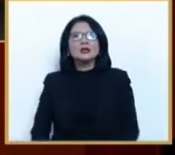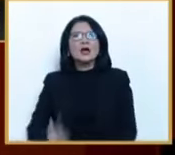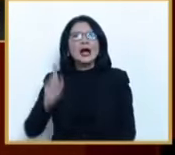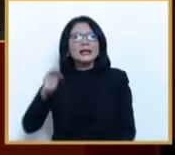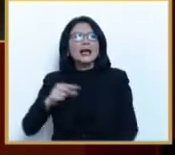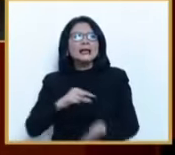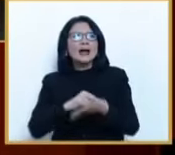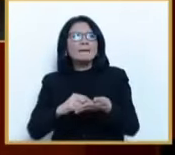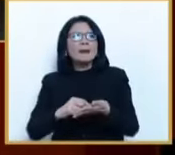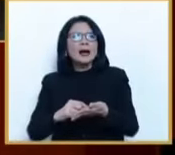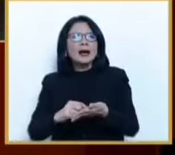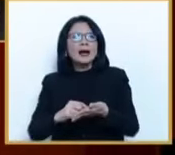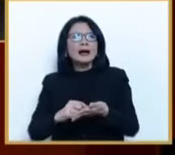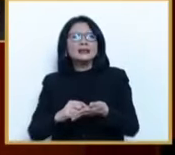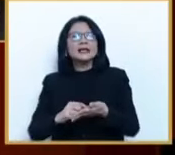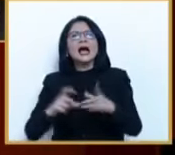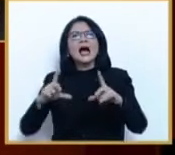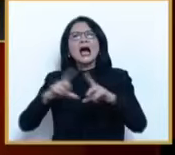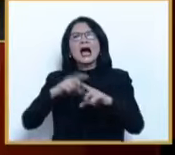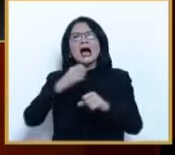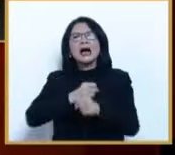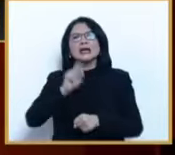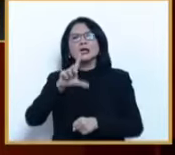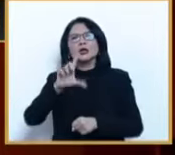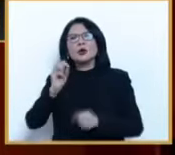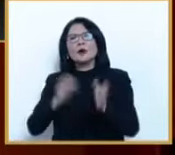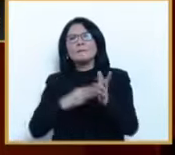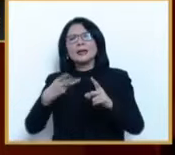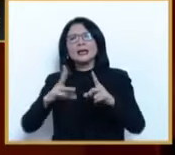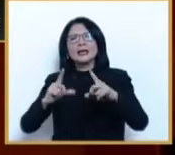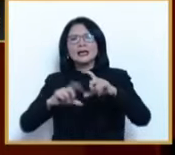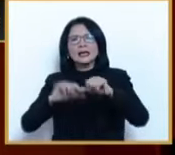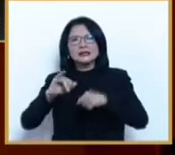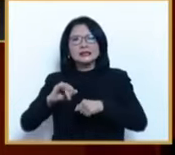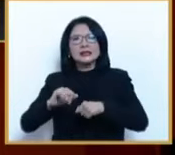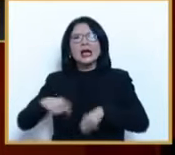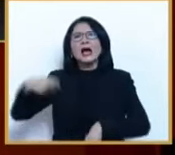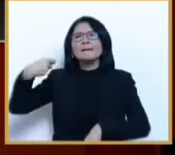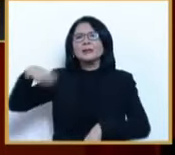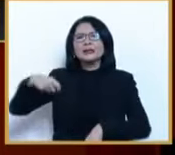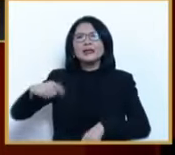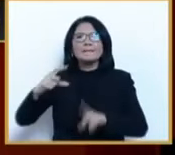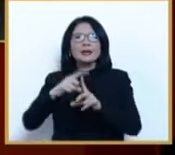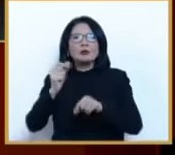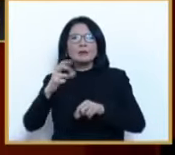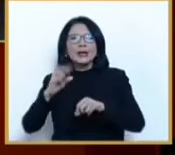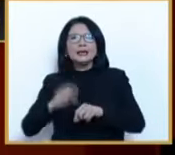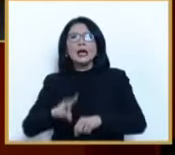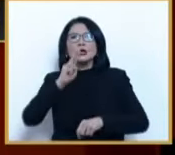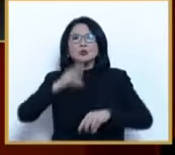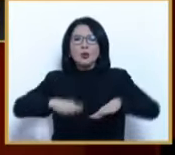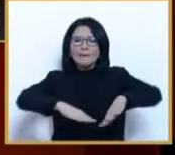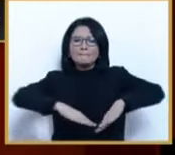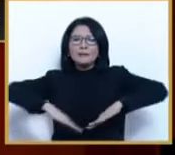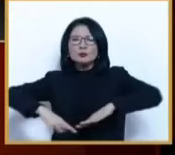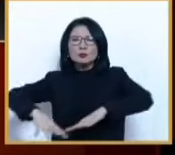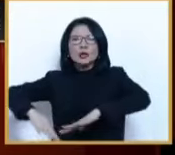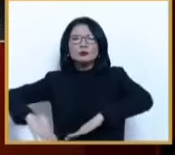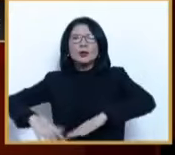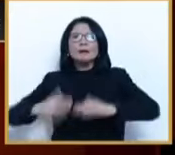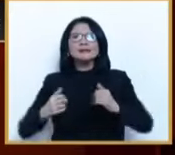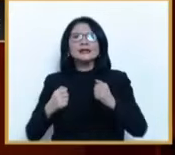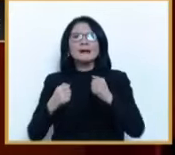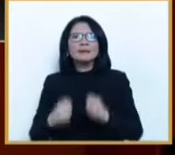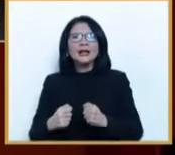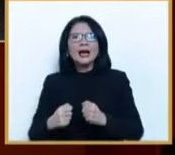istilah sekarang aglomerasi menurut pakasuki menteri pupr dua Bendungan itu bisa menahan